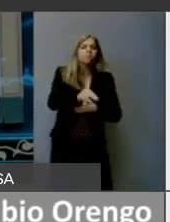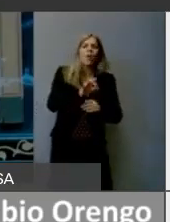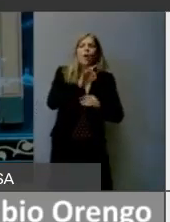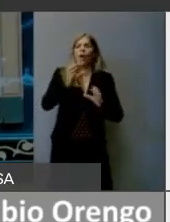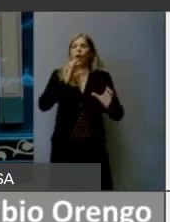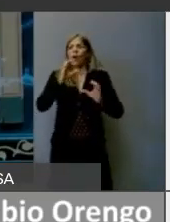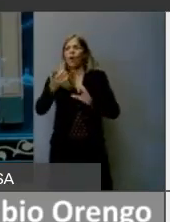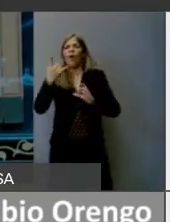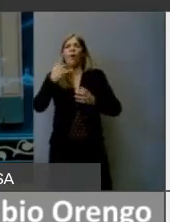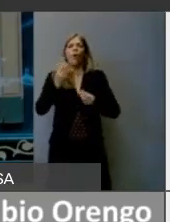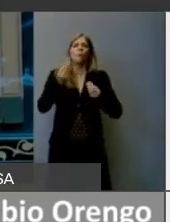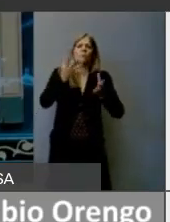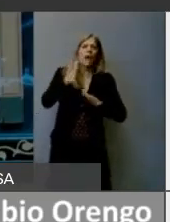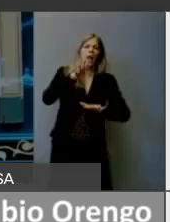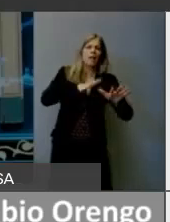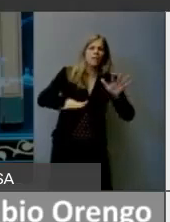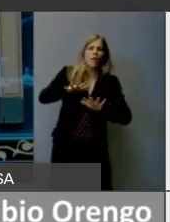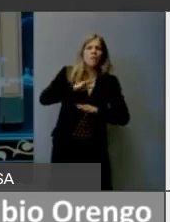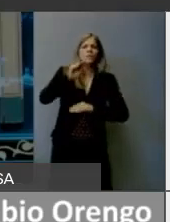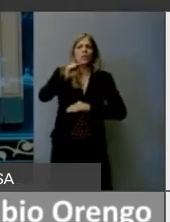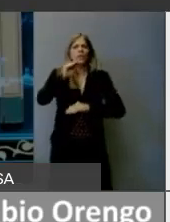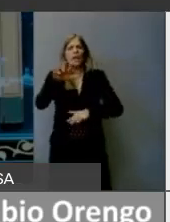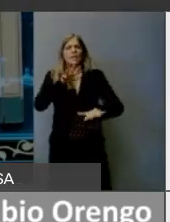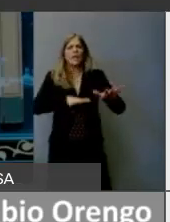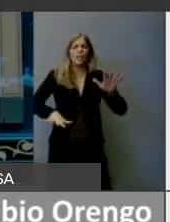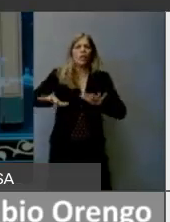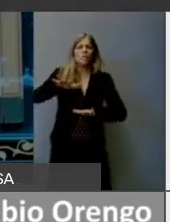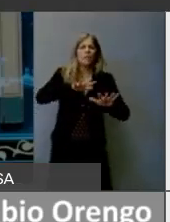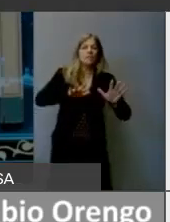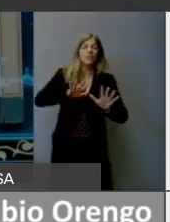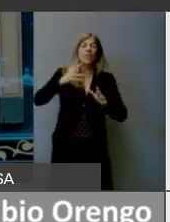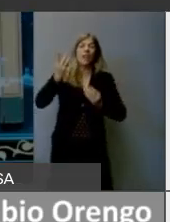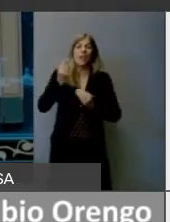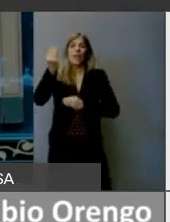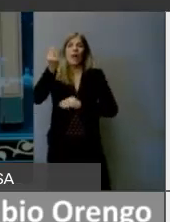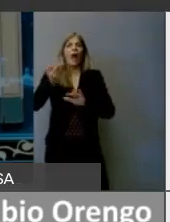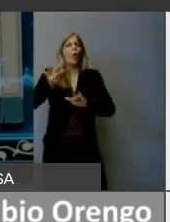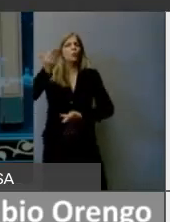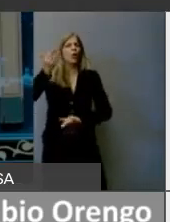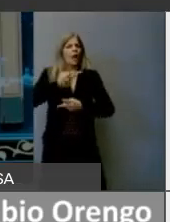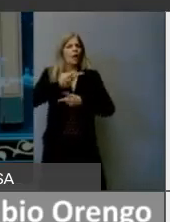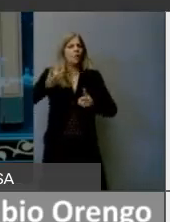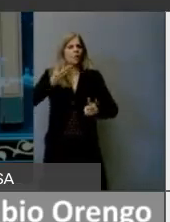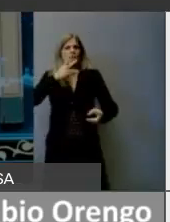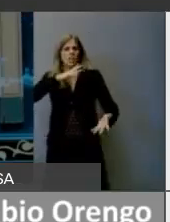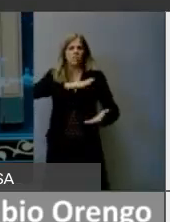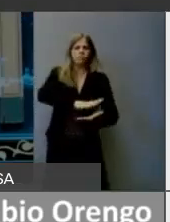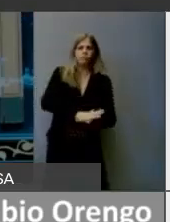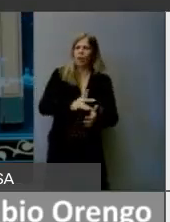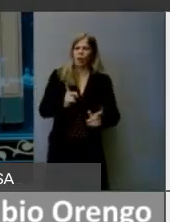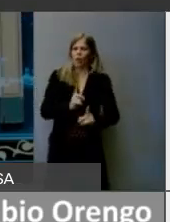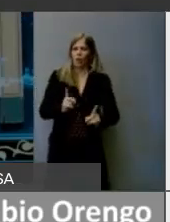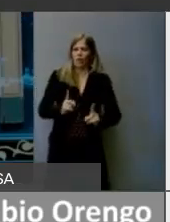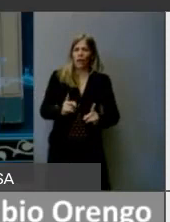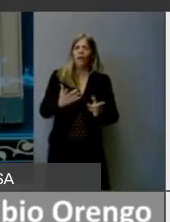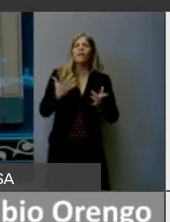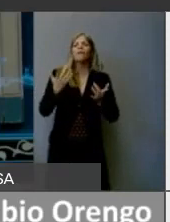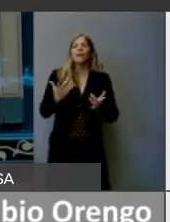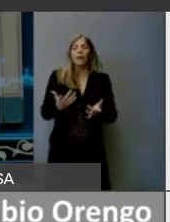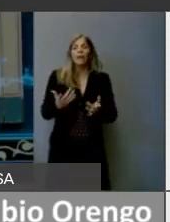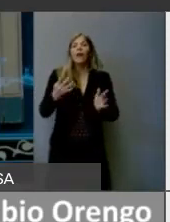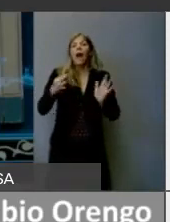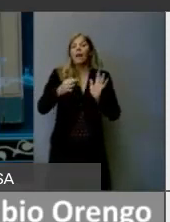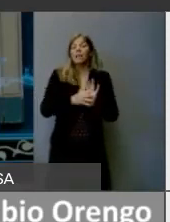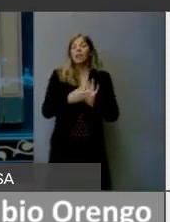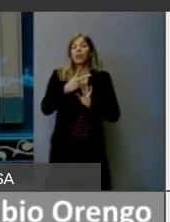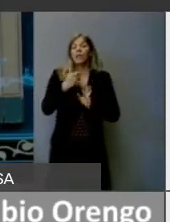comunicare informazioni o idee senza che vi possa essere ingerenza da parte dell'autorità pubblica, senza limiti di frontiere. L'articolo